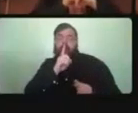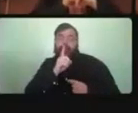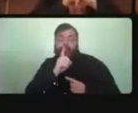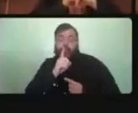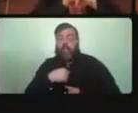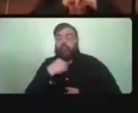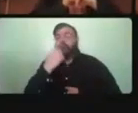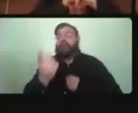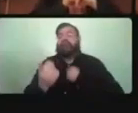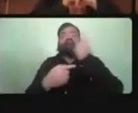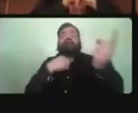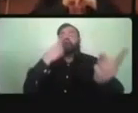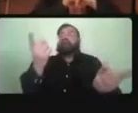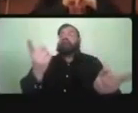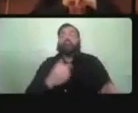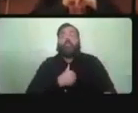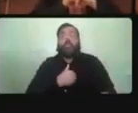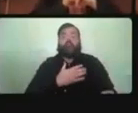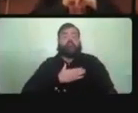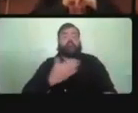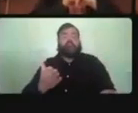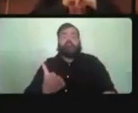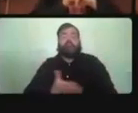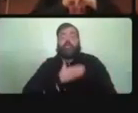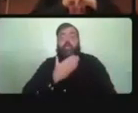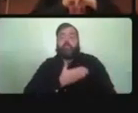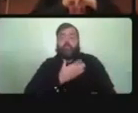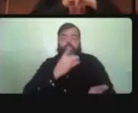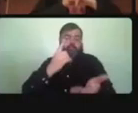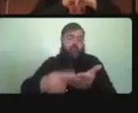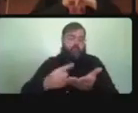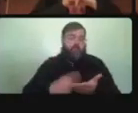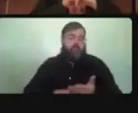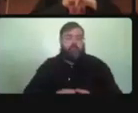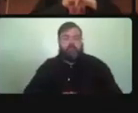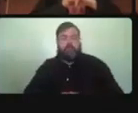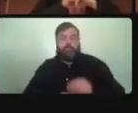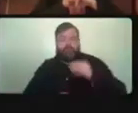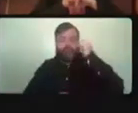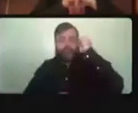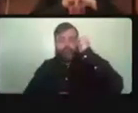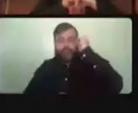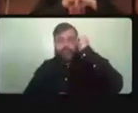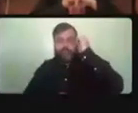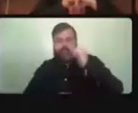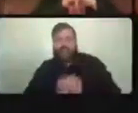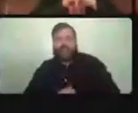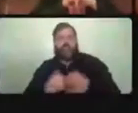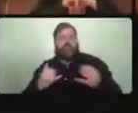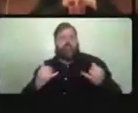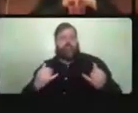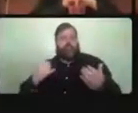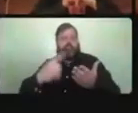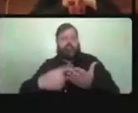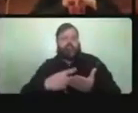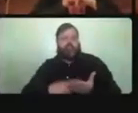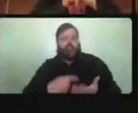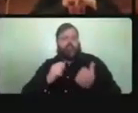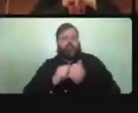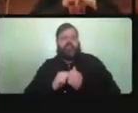Kufikia sasa nimezungumza kwa kweli kuhusu swala hili. Kwa